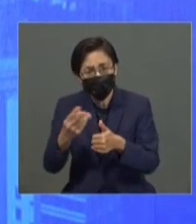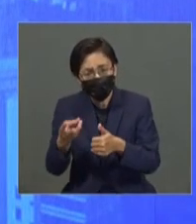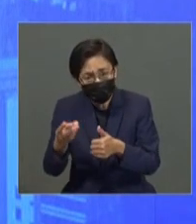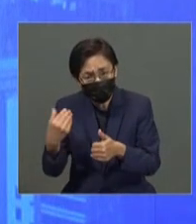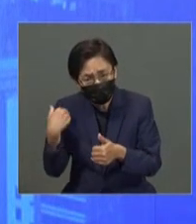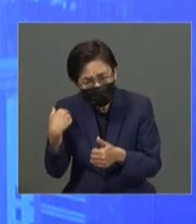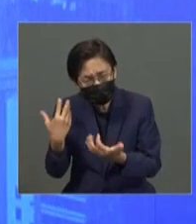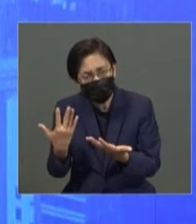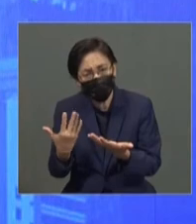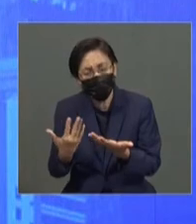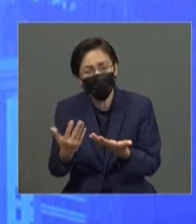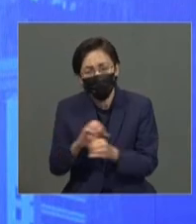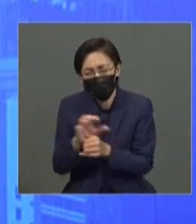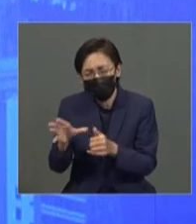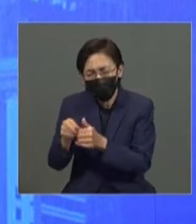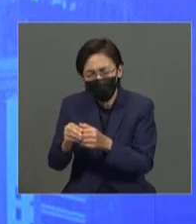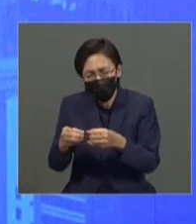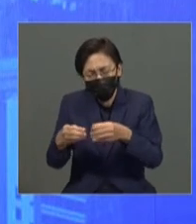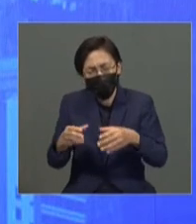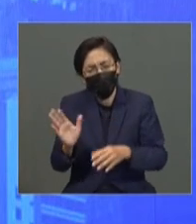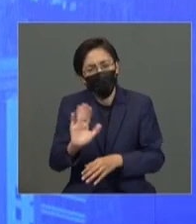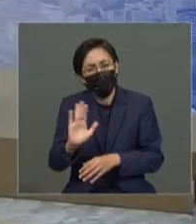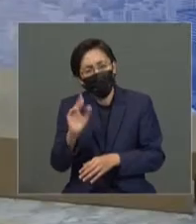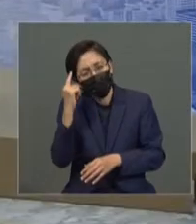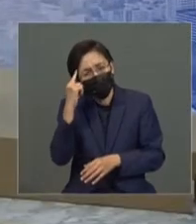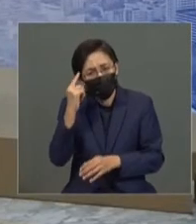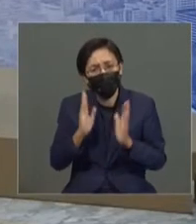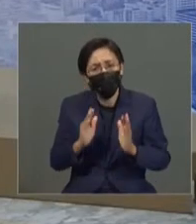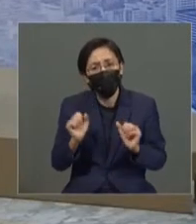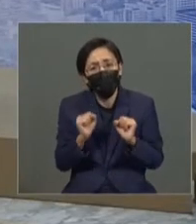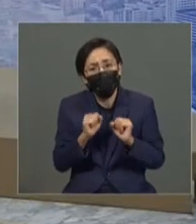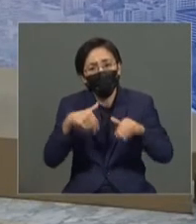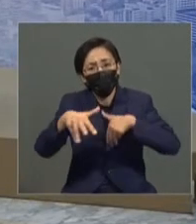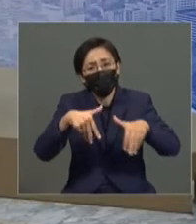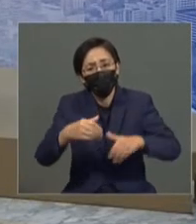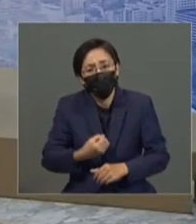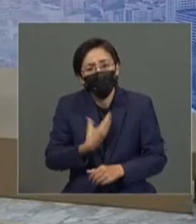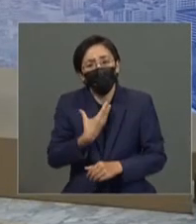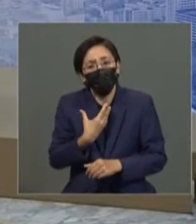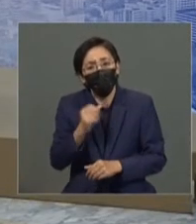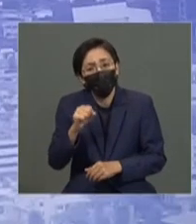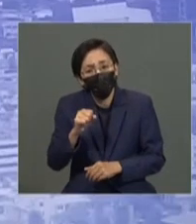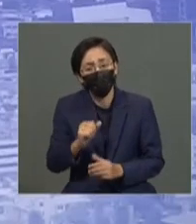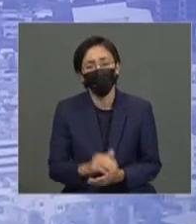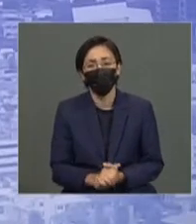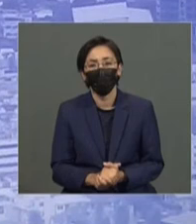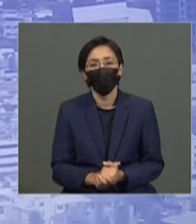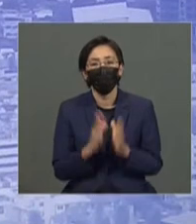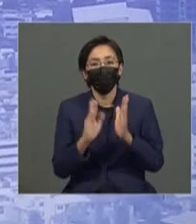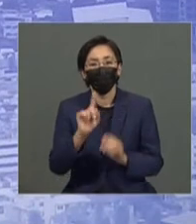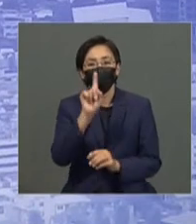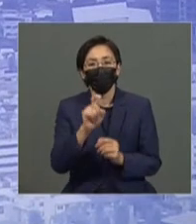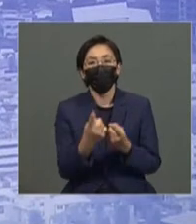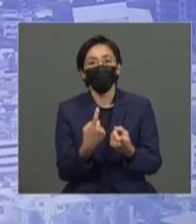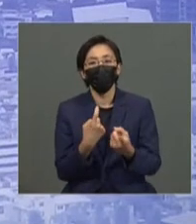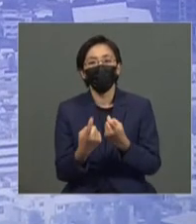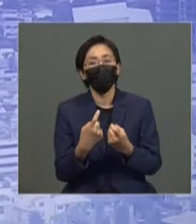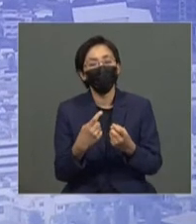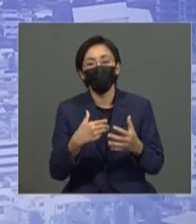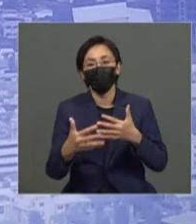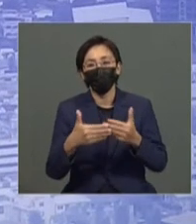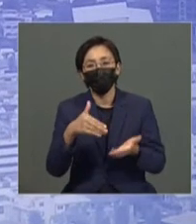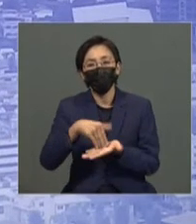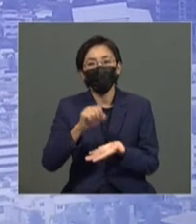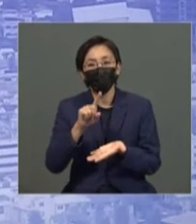อผู้ติดเชื้อสูงจนคนตื่นตระหนกตกใจหรือเปล่าครับ ก็เป็นธรรมดาที่ทุกท่านจะตั้งคำถามนะคะแล้วก็สบค